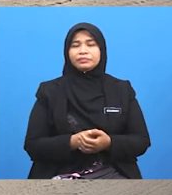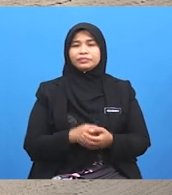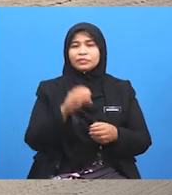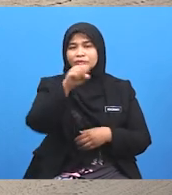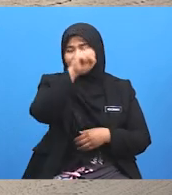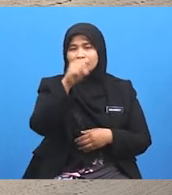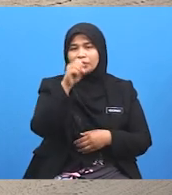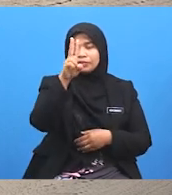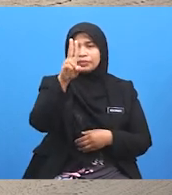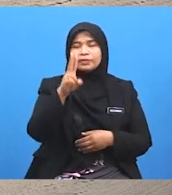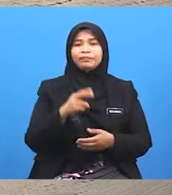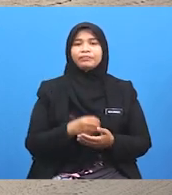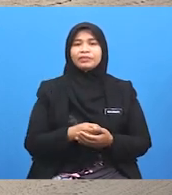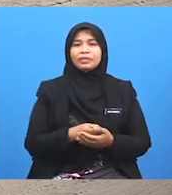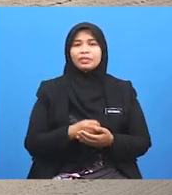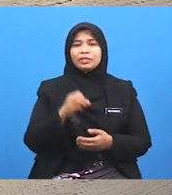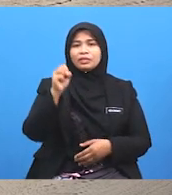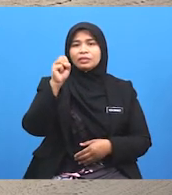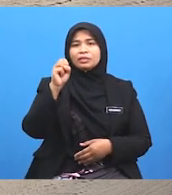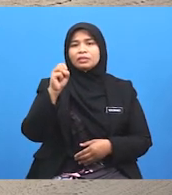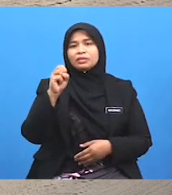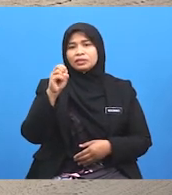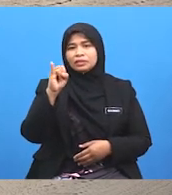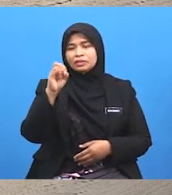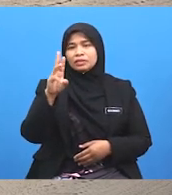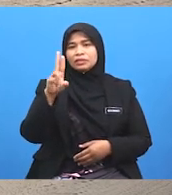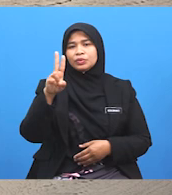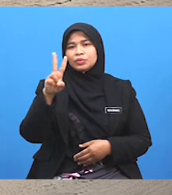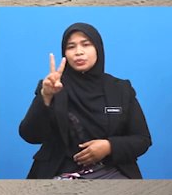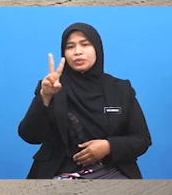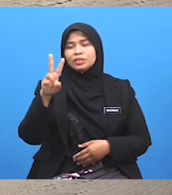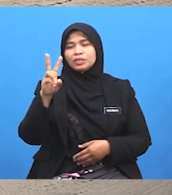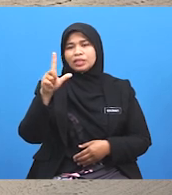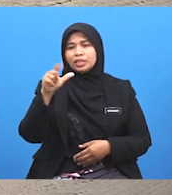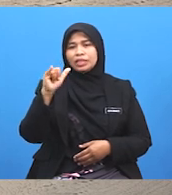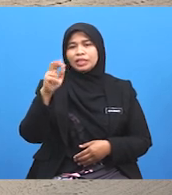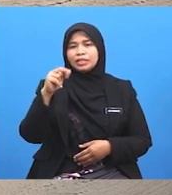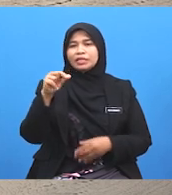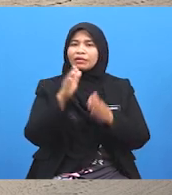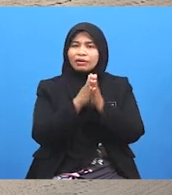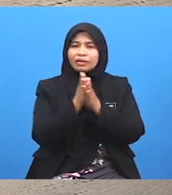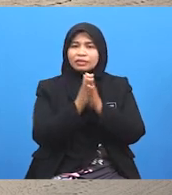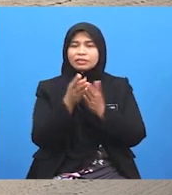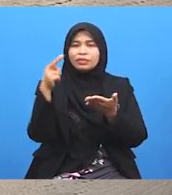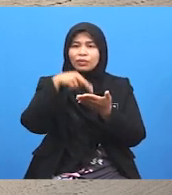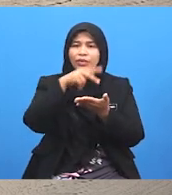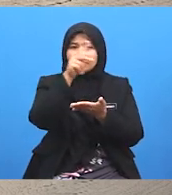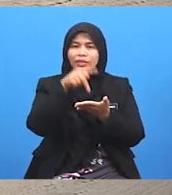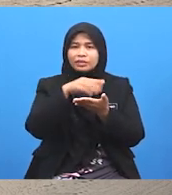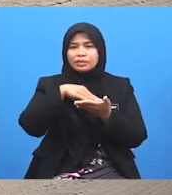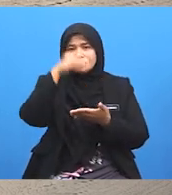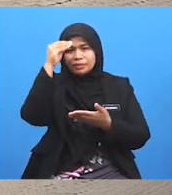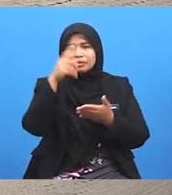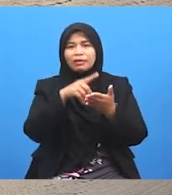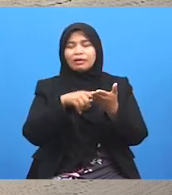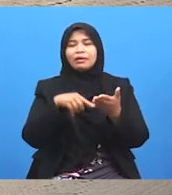Soalan yang kedua. Swiling rajin mengulang kaji pelajaran. Apakah